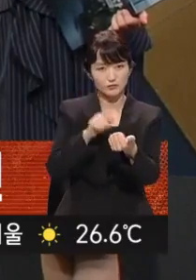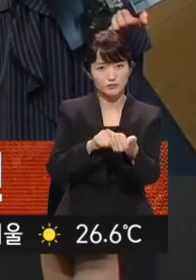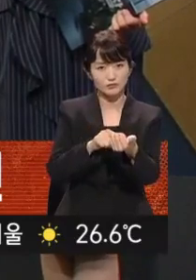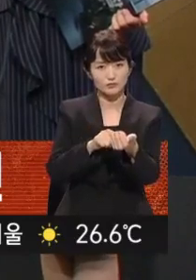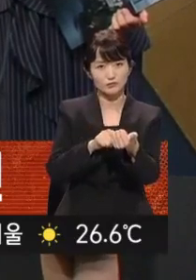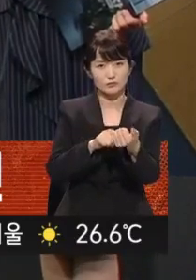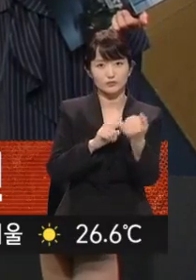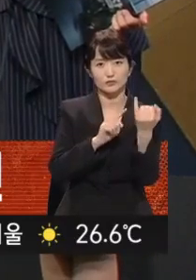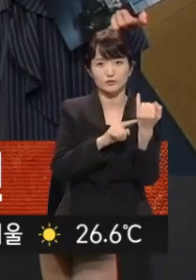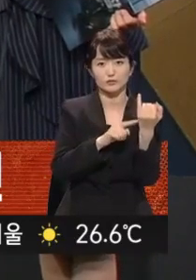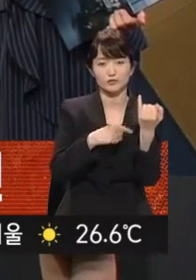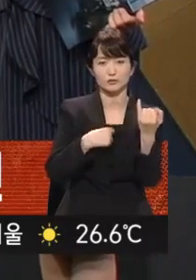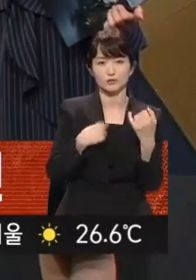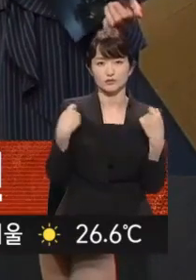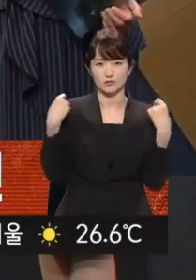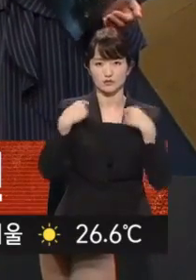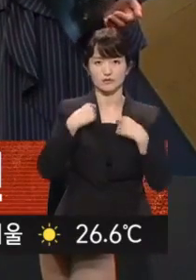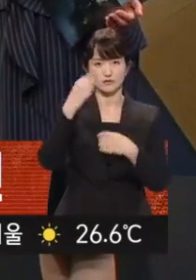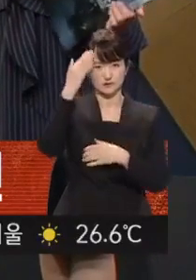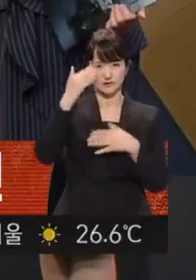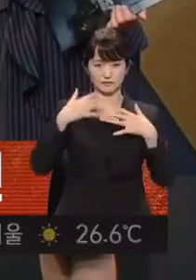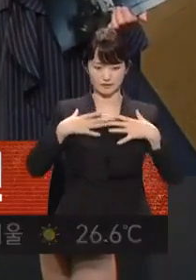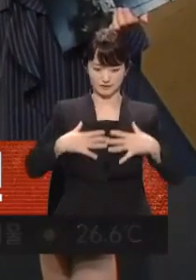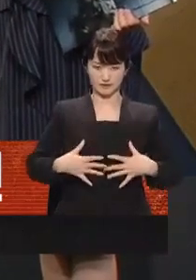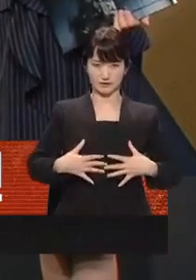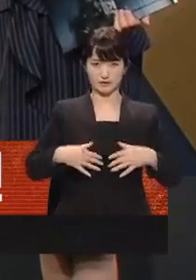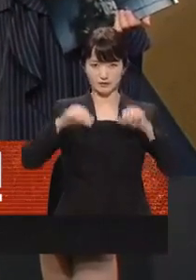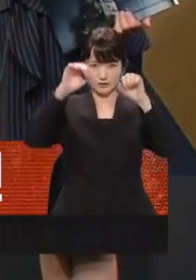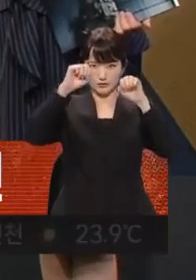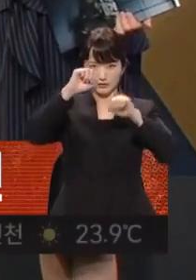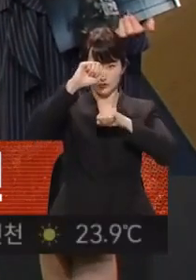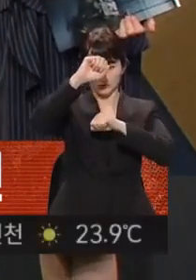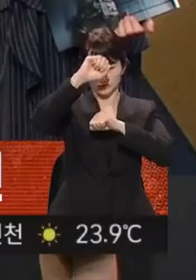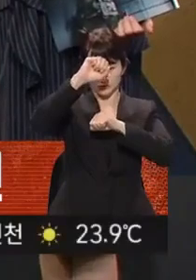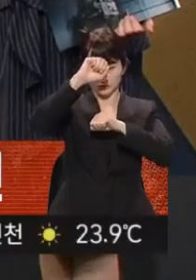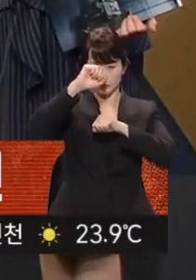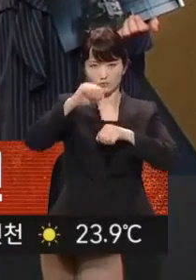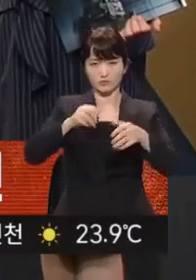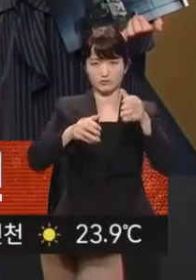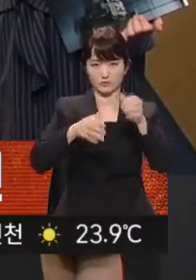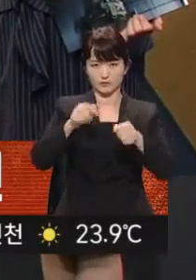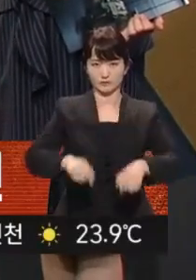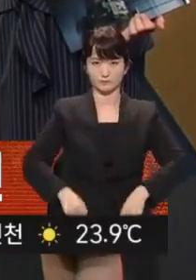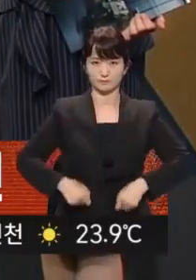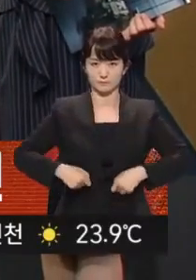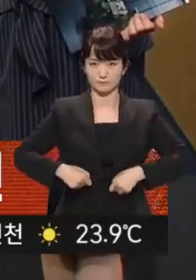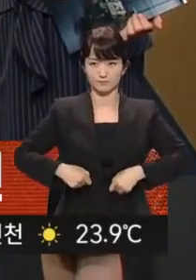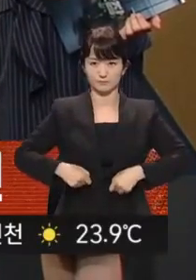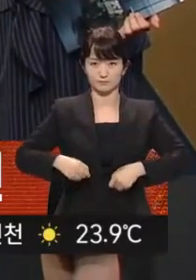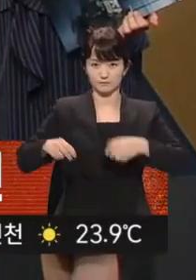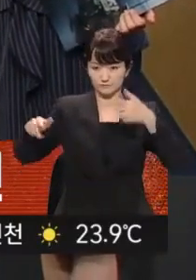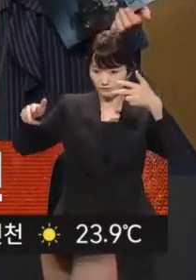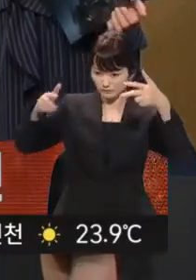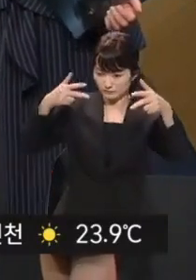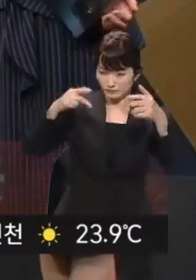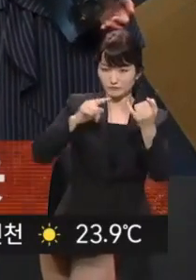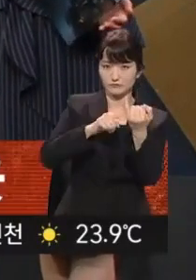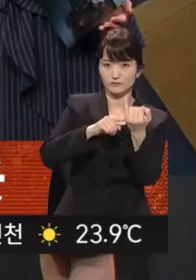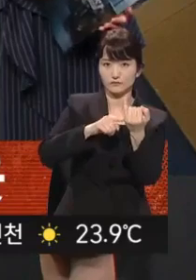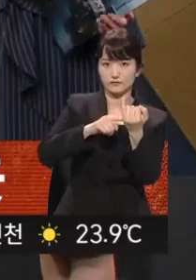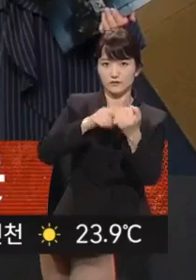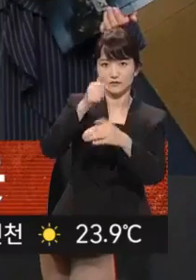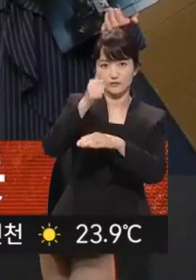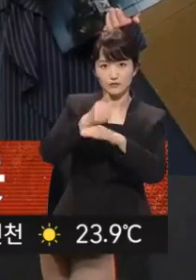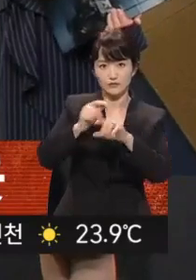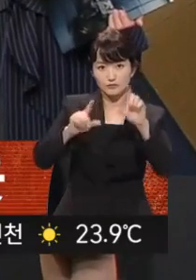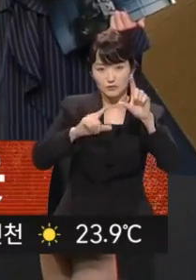변씨가 입고 있던 옷은 검은색 티셔츠와 운동복 바지였는데요 cctv에 포착된 변씨의 마지막 모습과